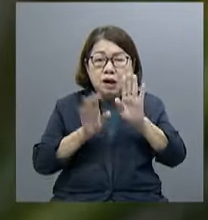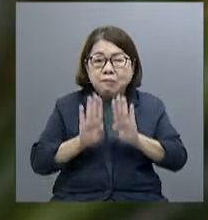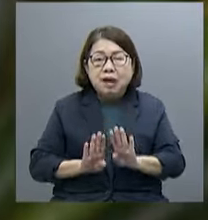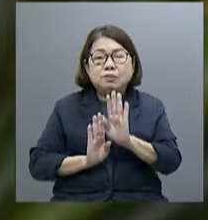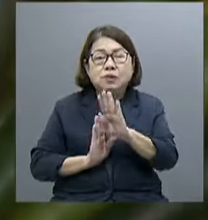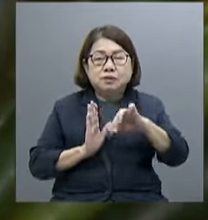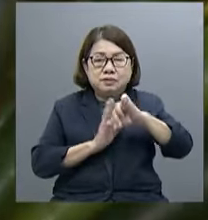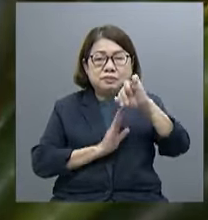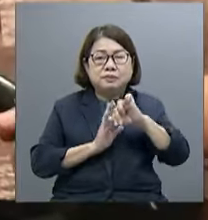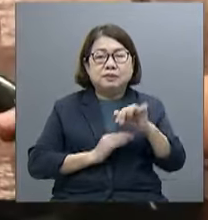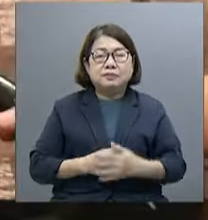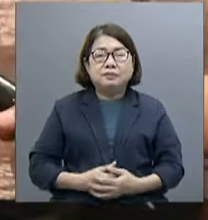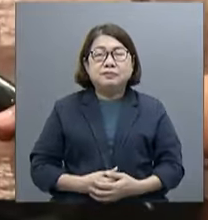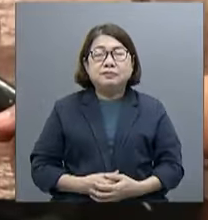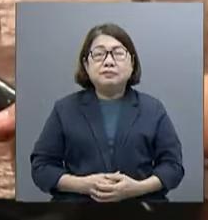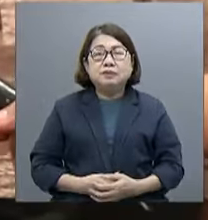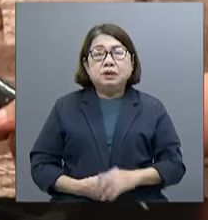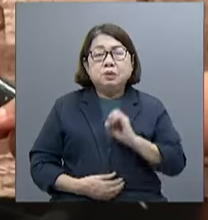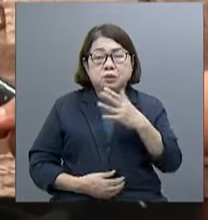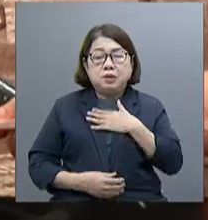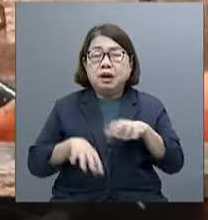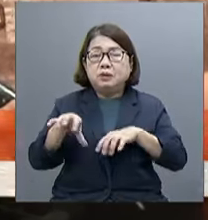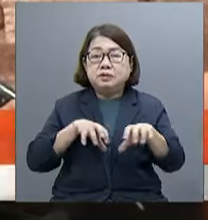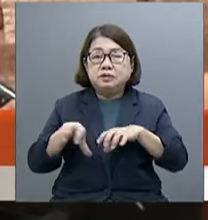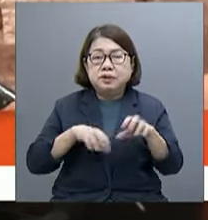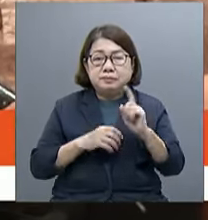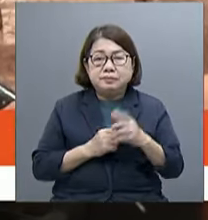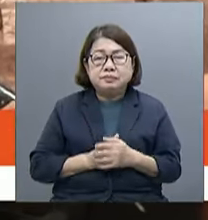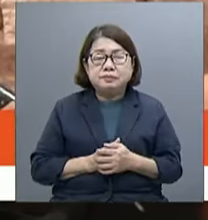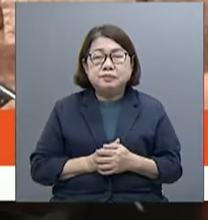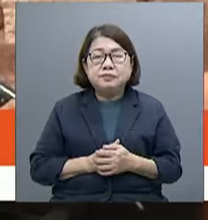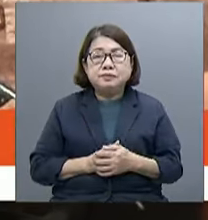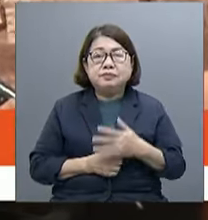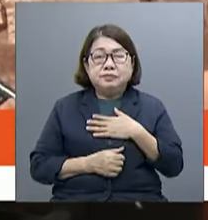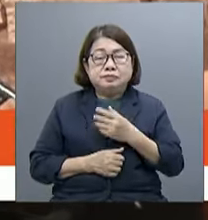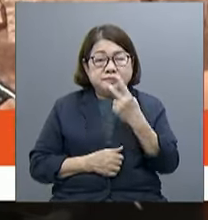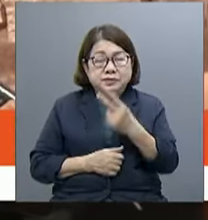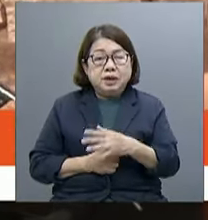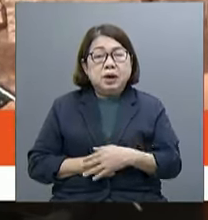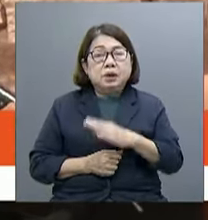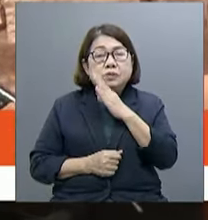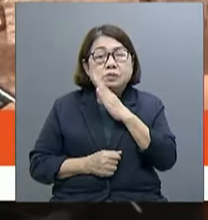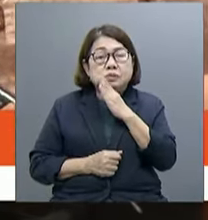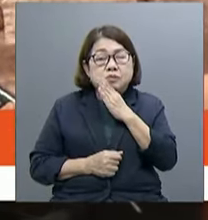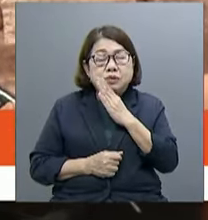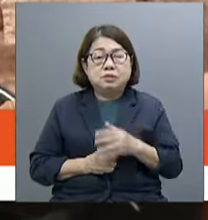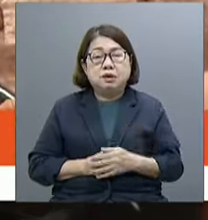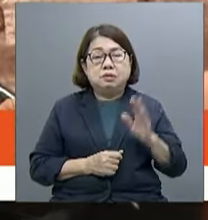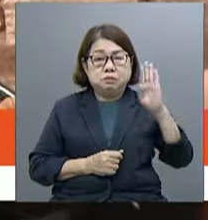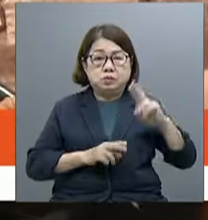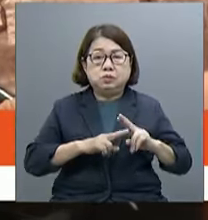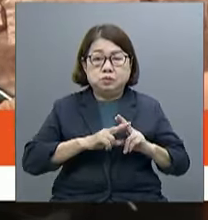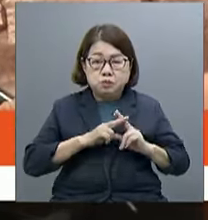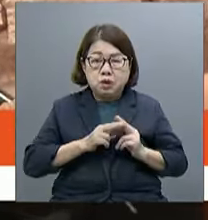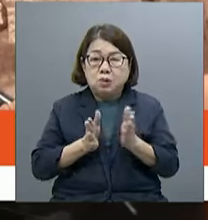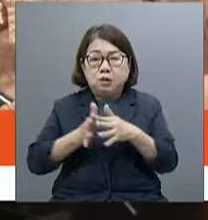ค่ะ นะคะเทศกาลก็จะเป็นอะไรที่พี่มองดูว่าถ้าได้รับความร่วมมือจากภาคเอกชนหรือประ